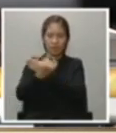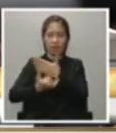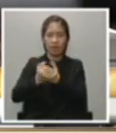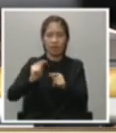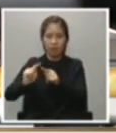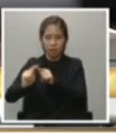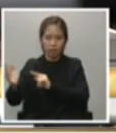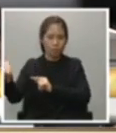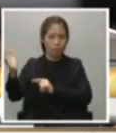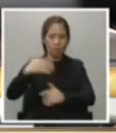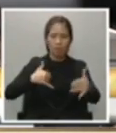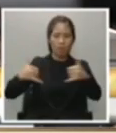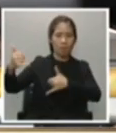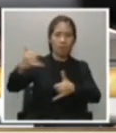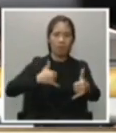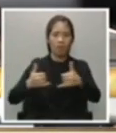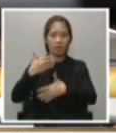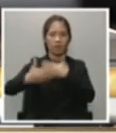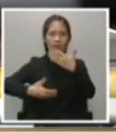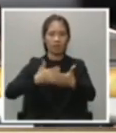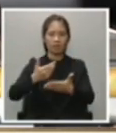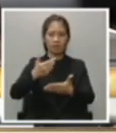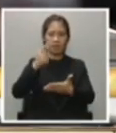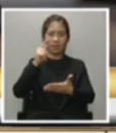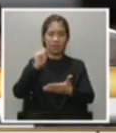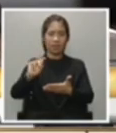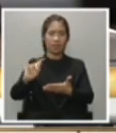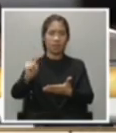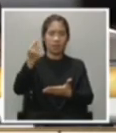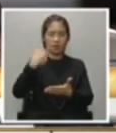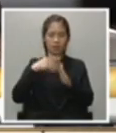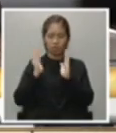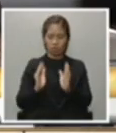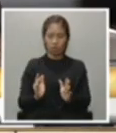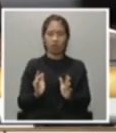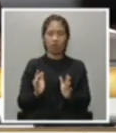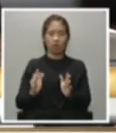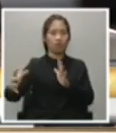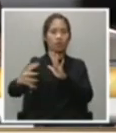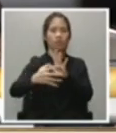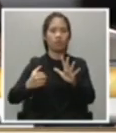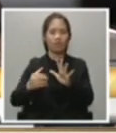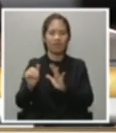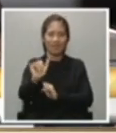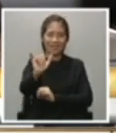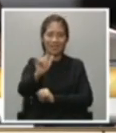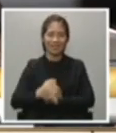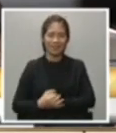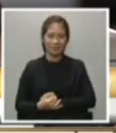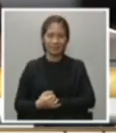มกินตลาดนี้ซึ่งเป็นตลาดใหม่ที่ยังไม่มีใครได้ครอบครองอย่างถาวร